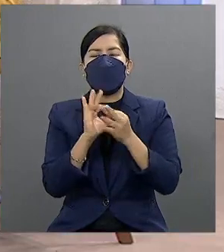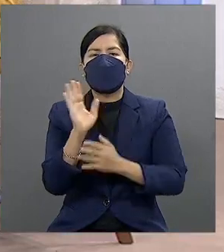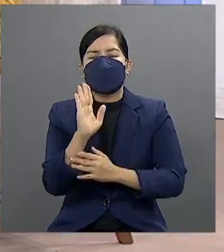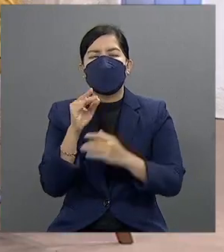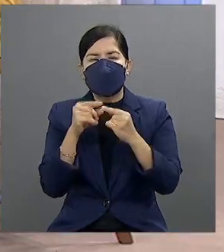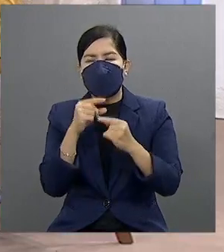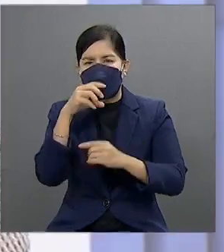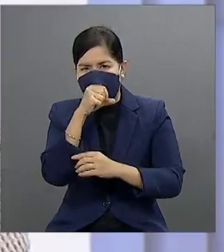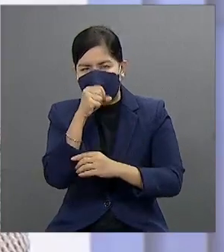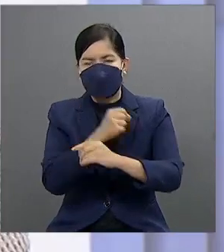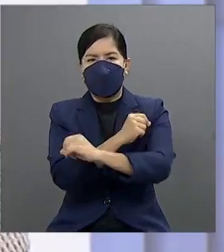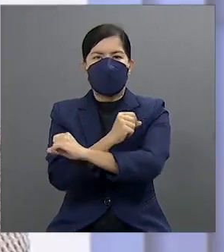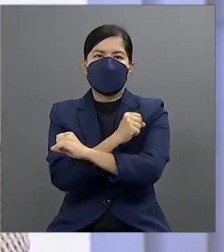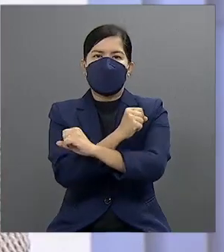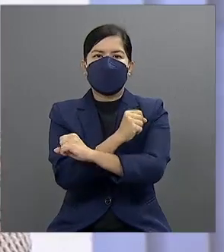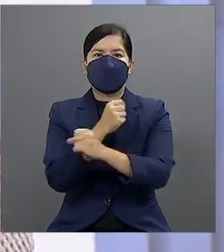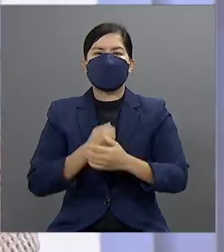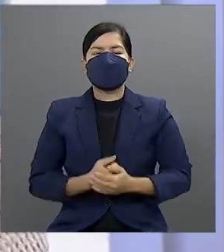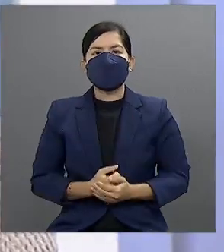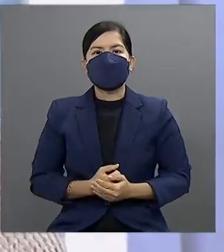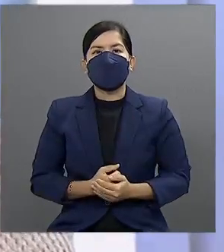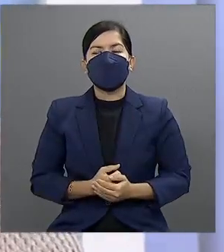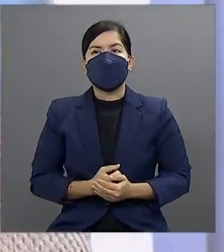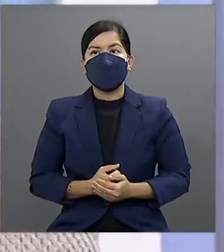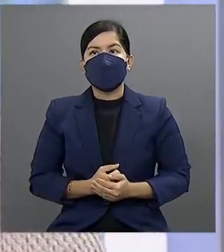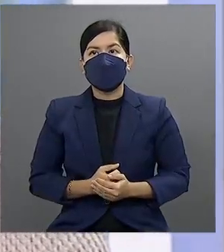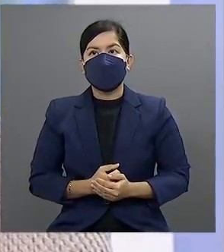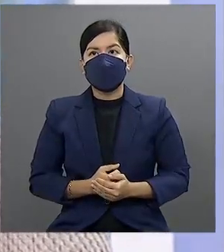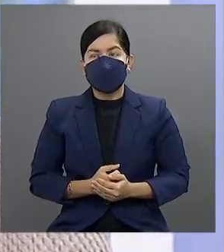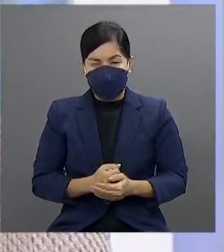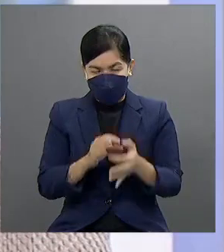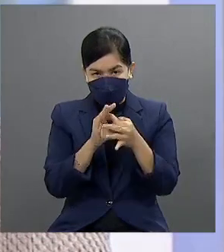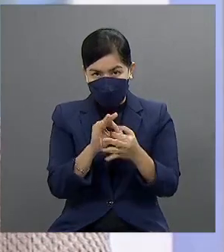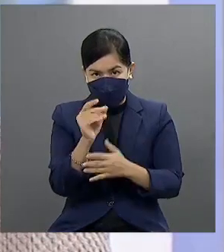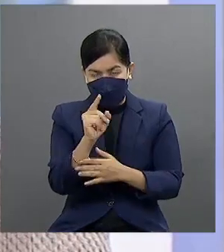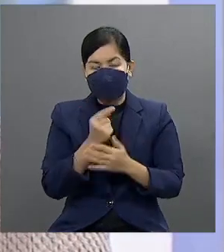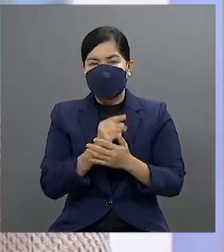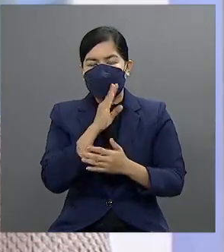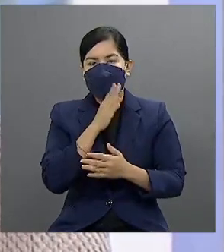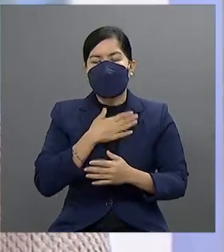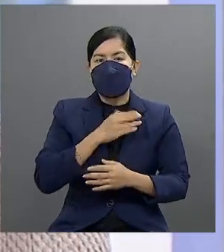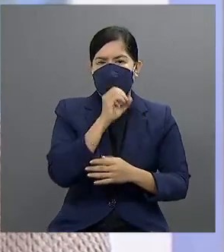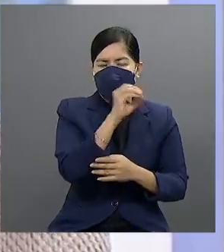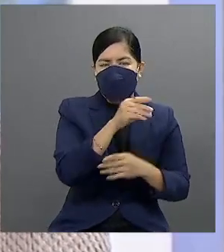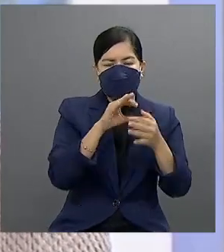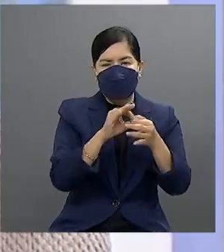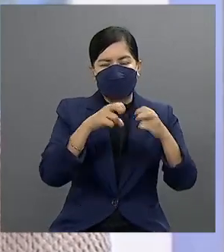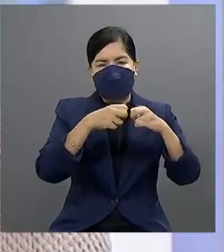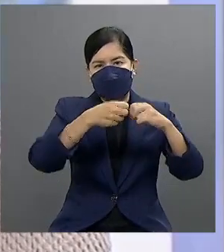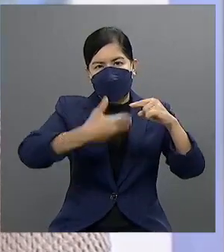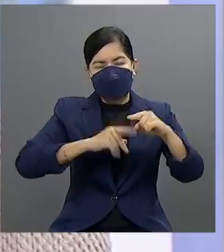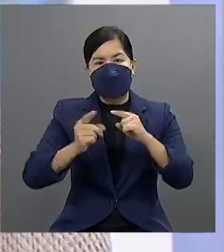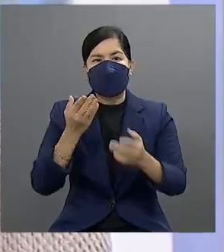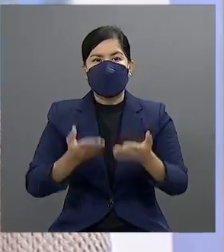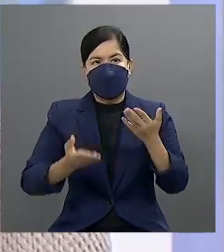ช่แล้วค่ะแล้วก็นอกจากนี้ค่ะคุณผู้ชมคะว่าในเรื่องของการแจ้งช่องทางต่างๆนะคะสิ่งนึงที่สำคัญเลยว่าถ้